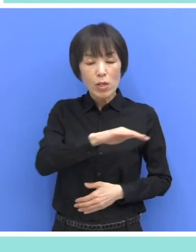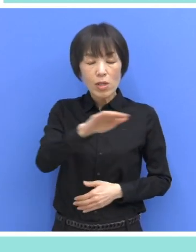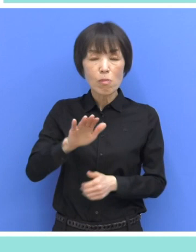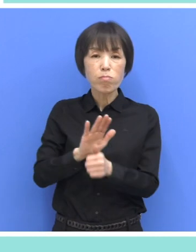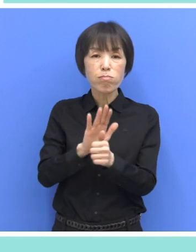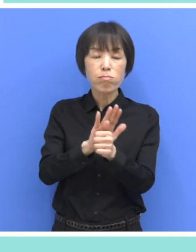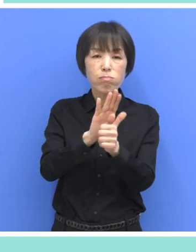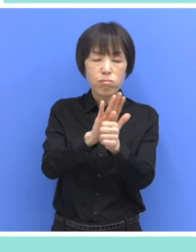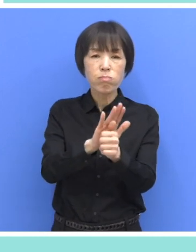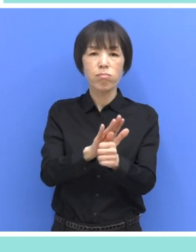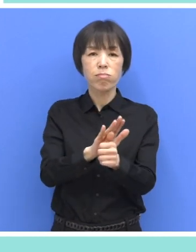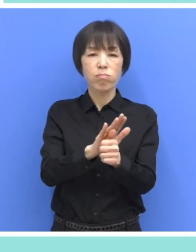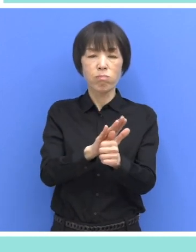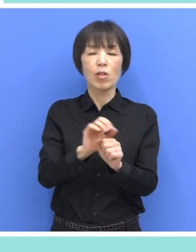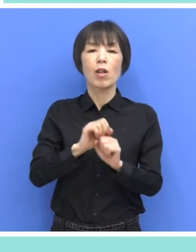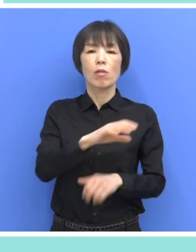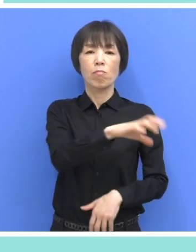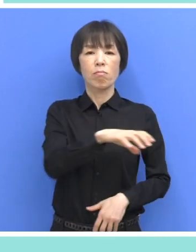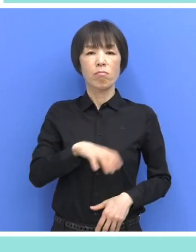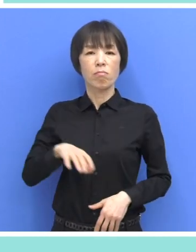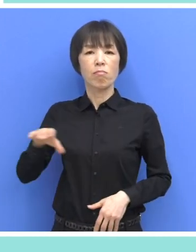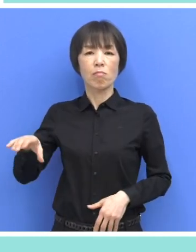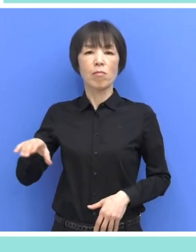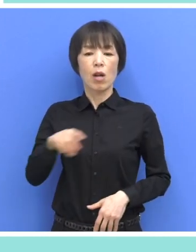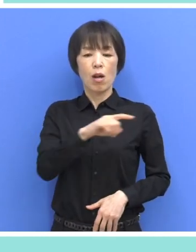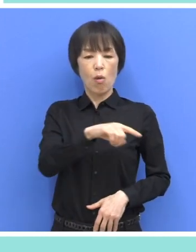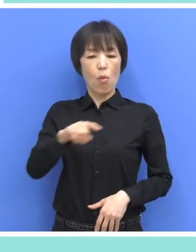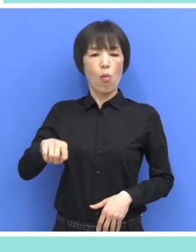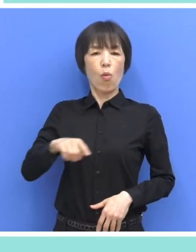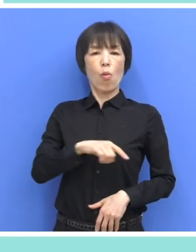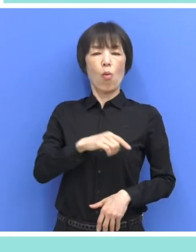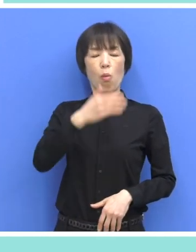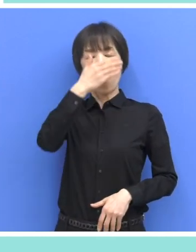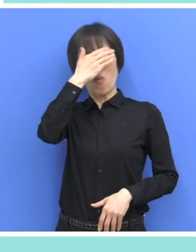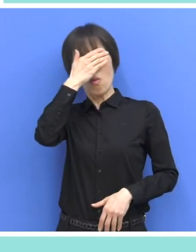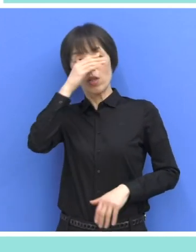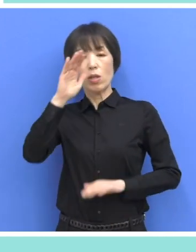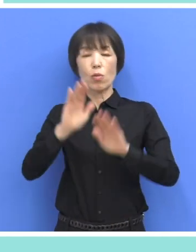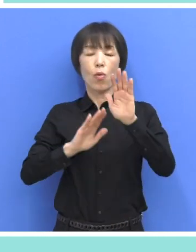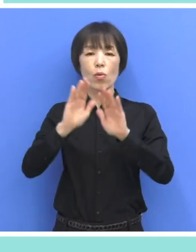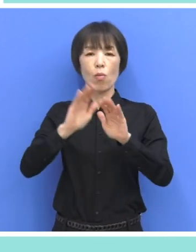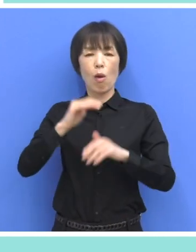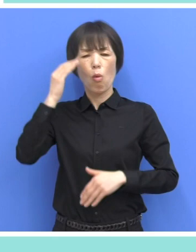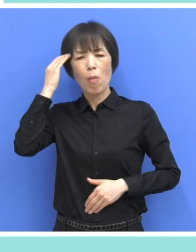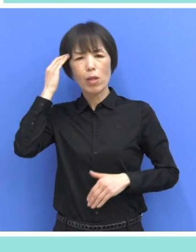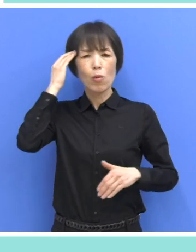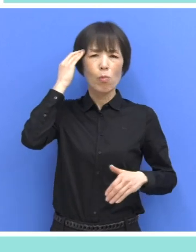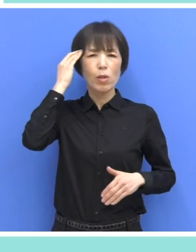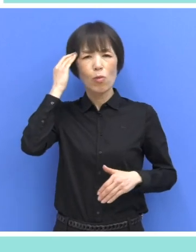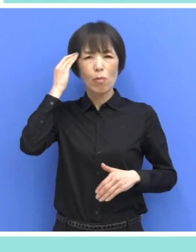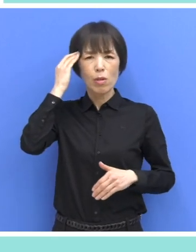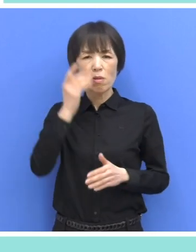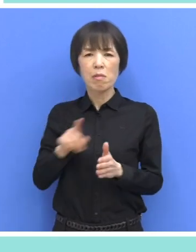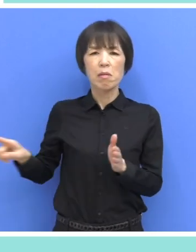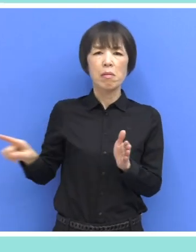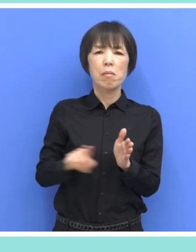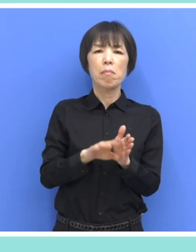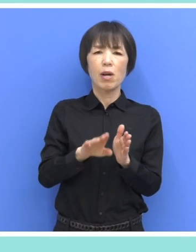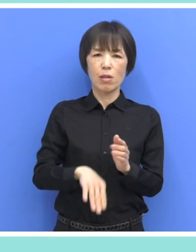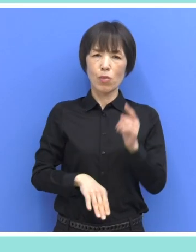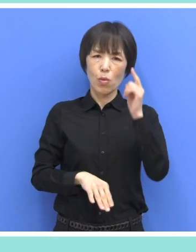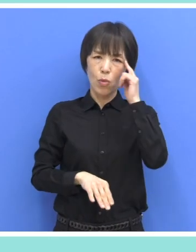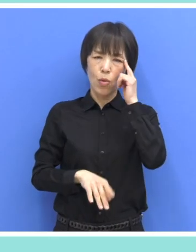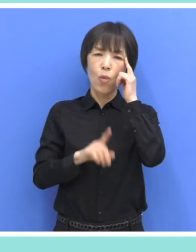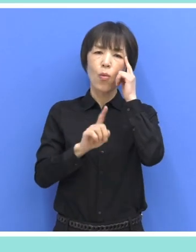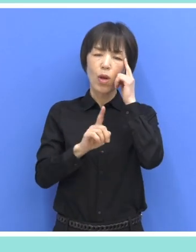助けしますよみたいなこともやられてる。で、お互いそれを知らないから困りっぱなしで終わってしまっているところを、デ